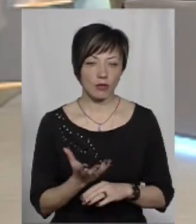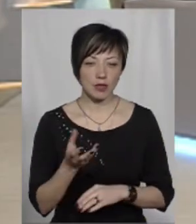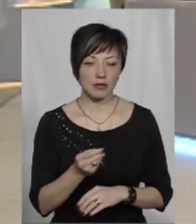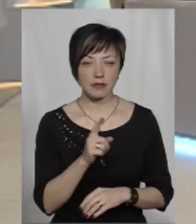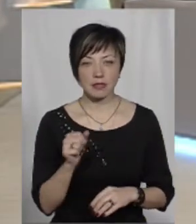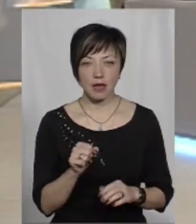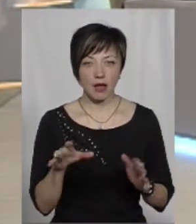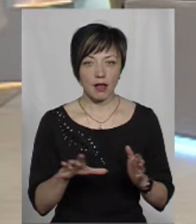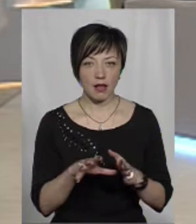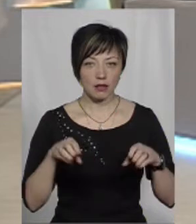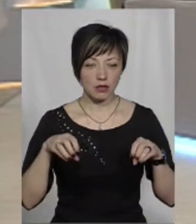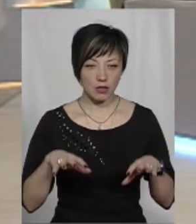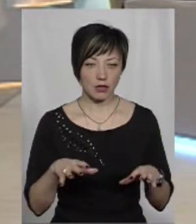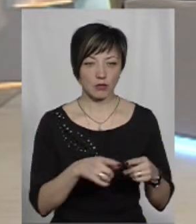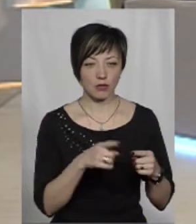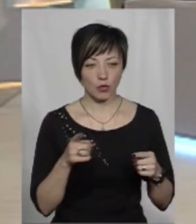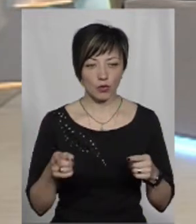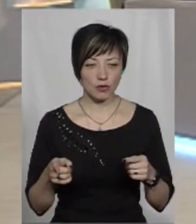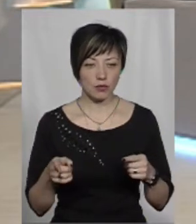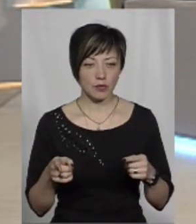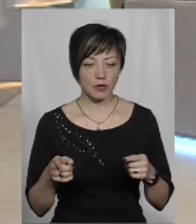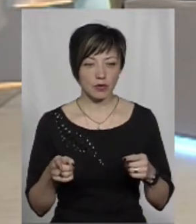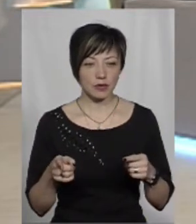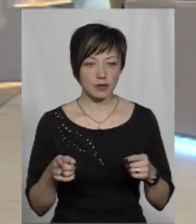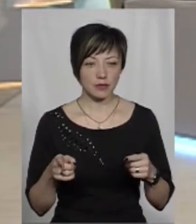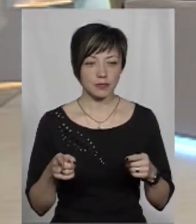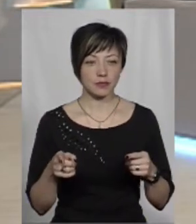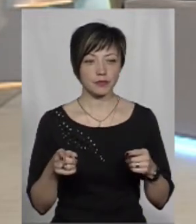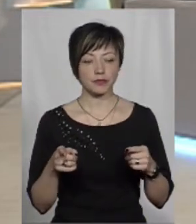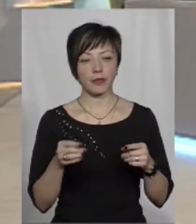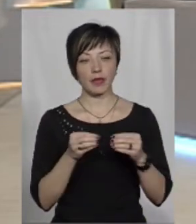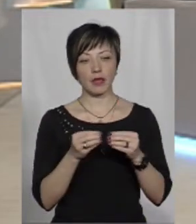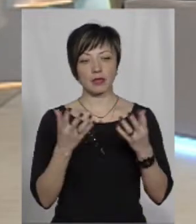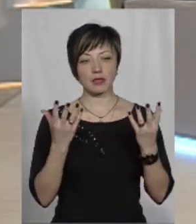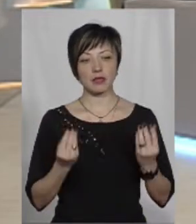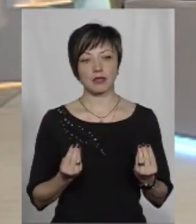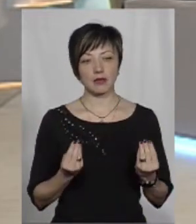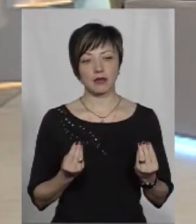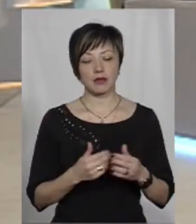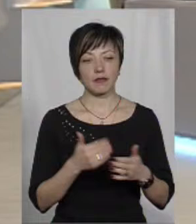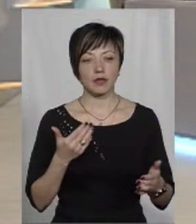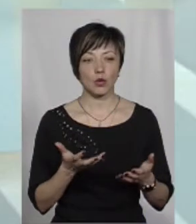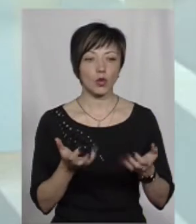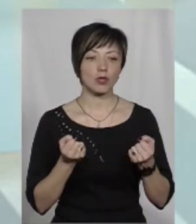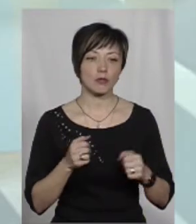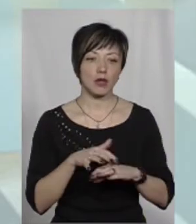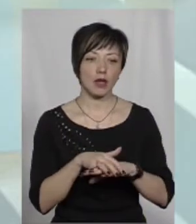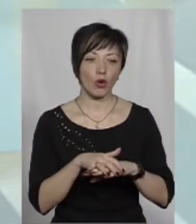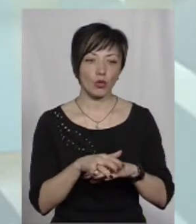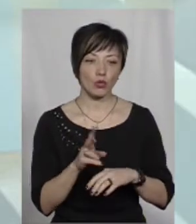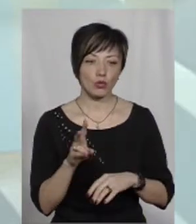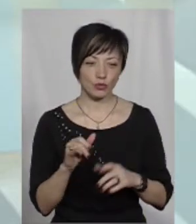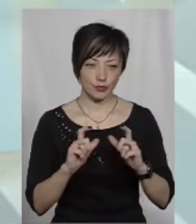оплатив за спожиту електричну енергію на протязі 10 днів від отримання